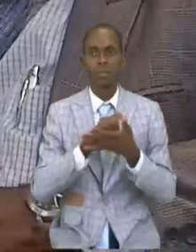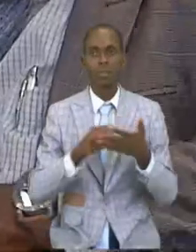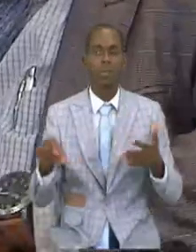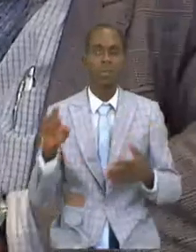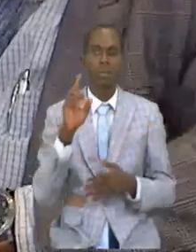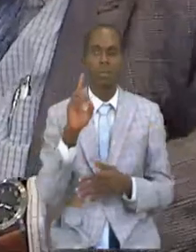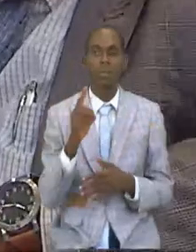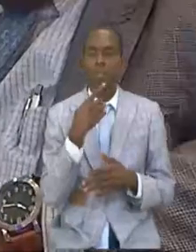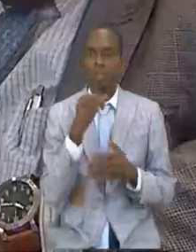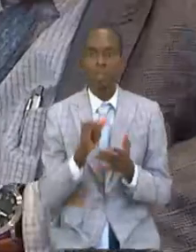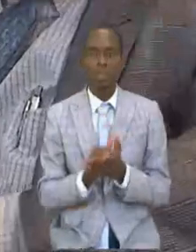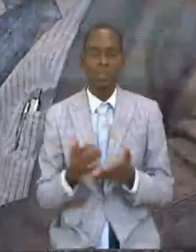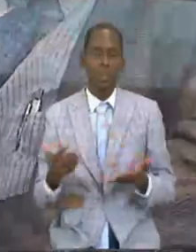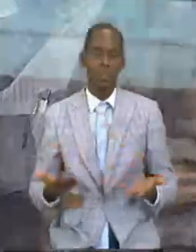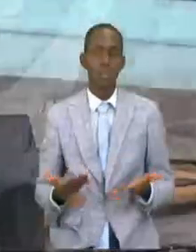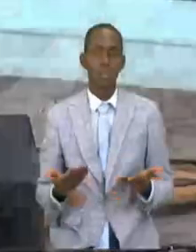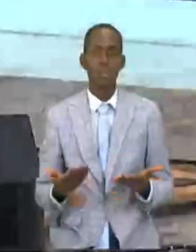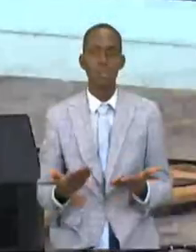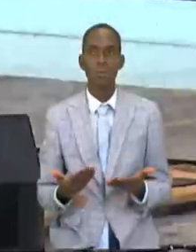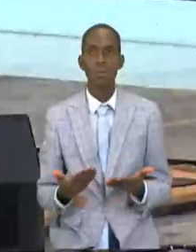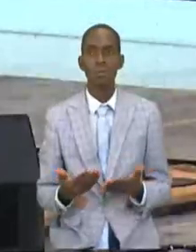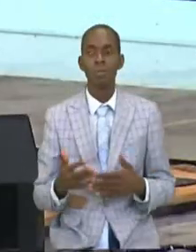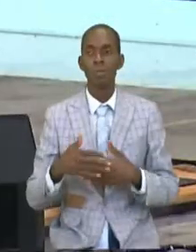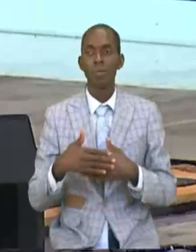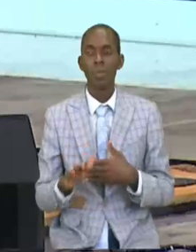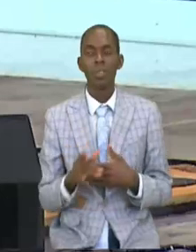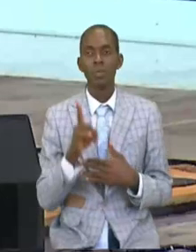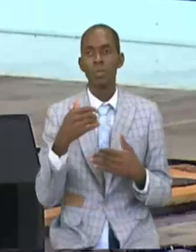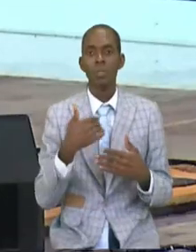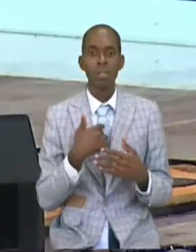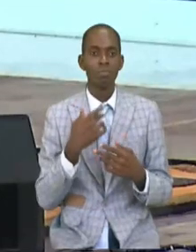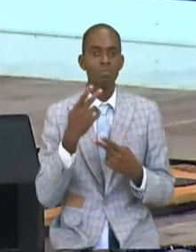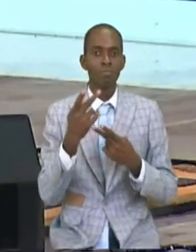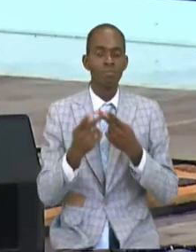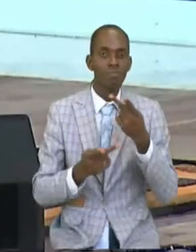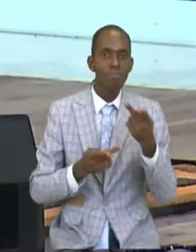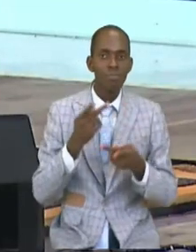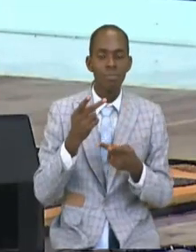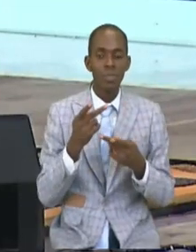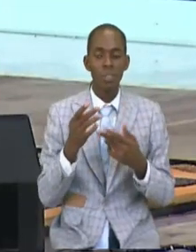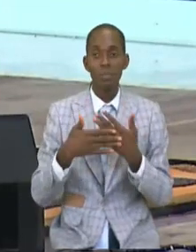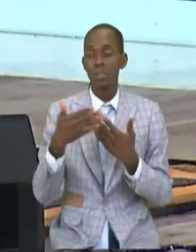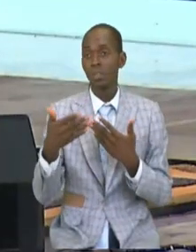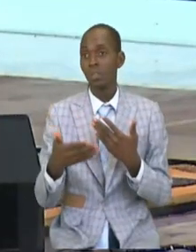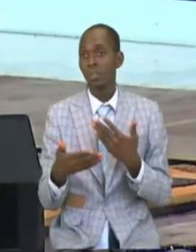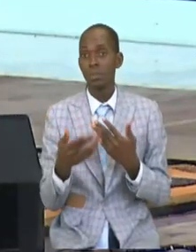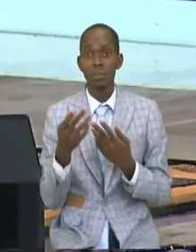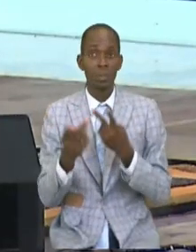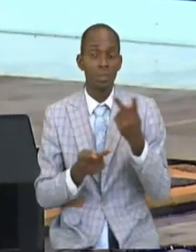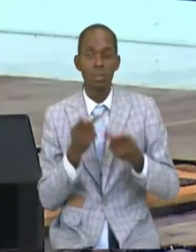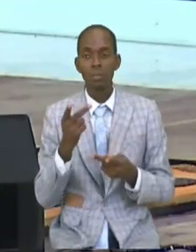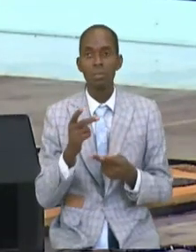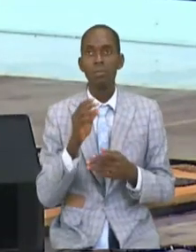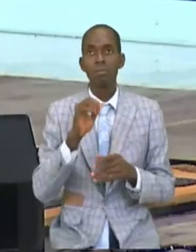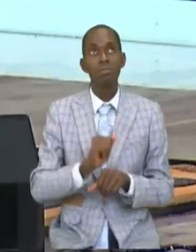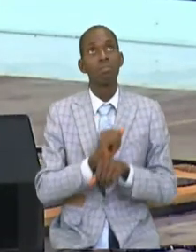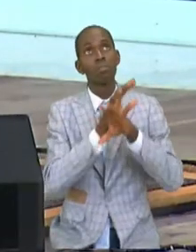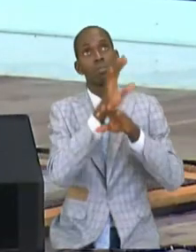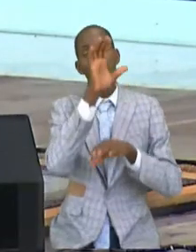8. Chapitre 1, Romains 8, verset 1. Il n'y a donc maintenant, après